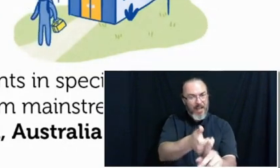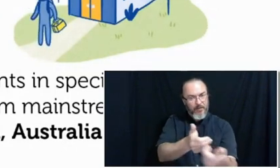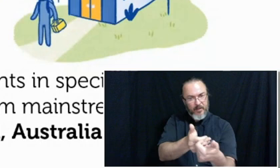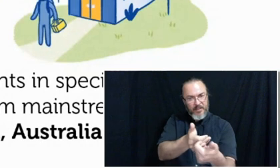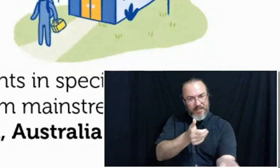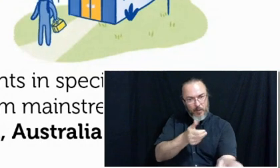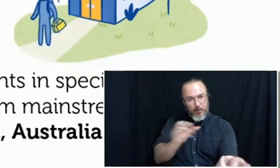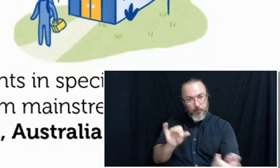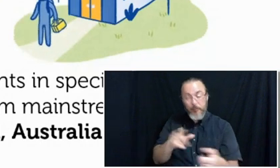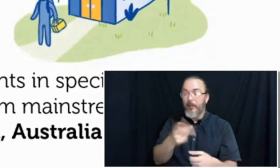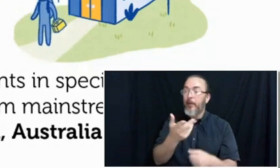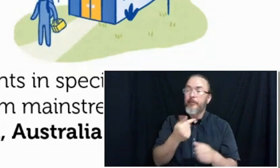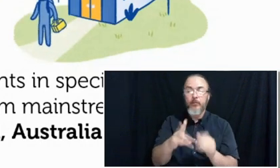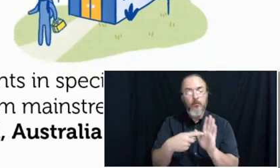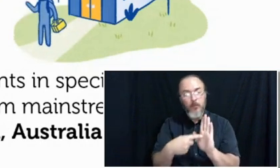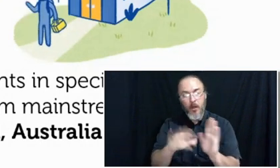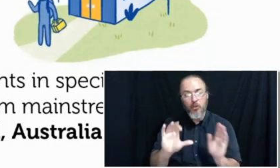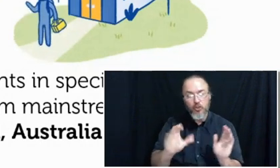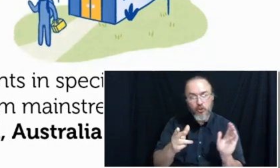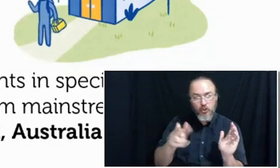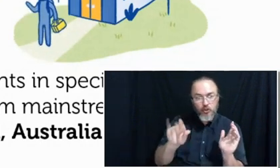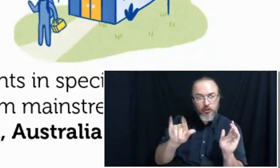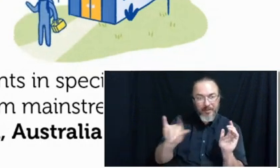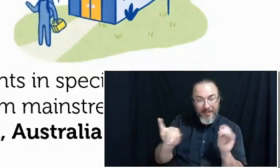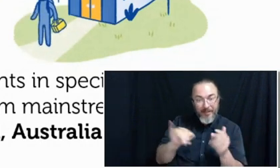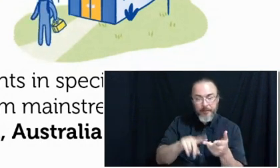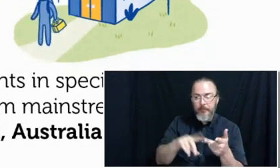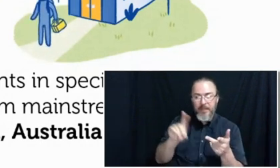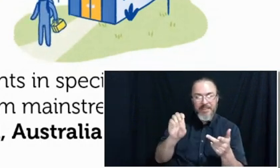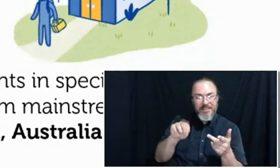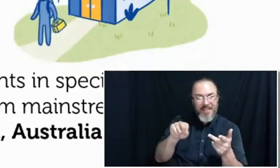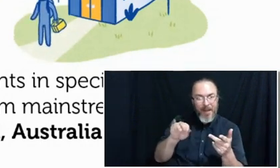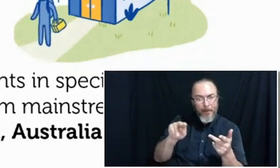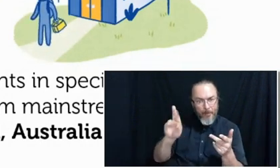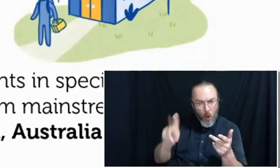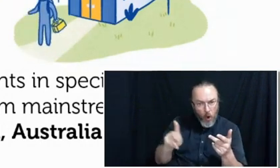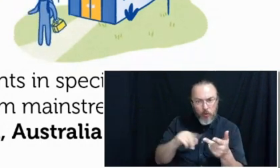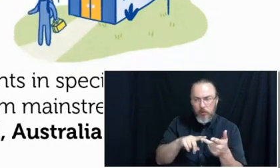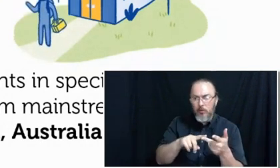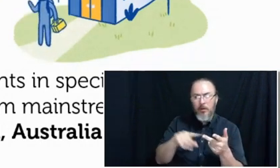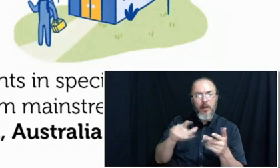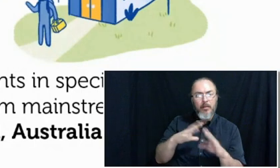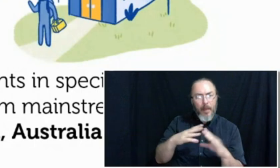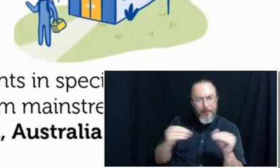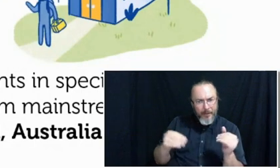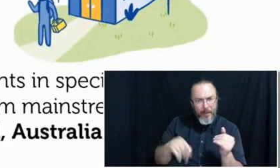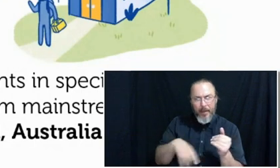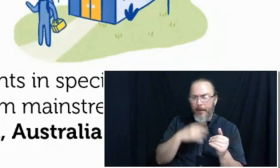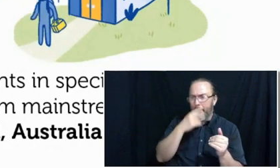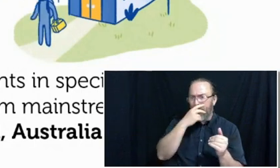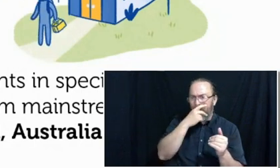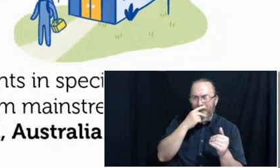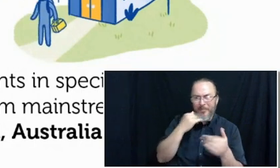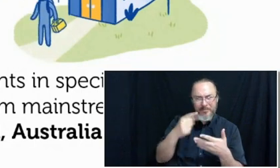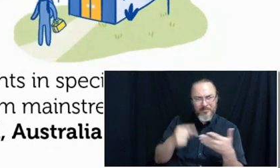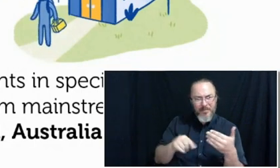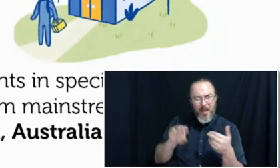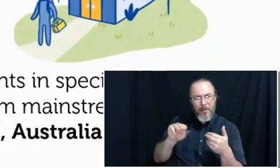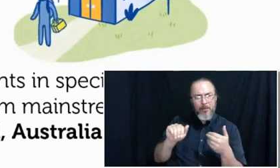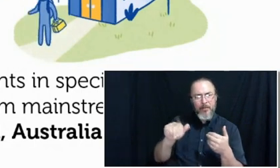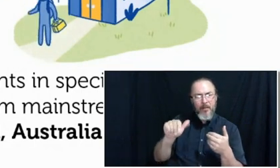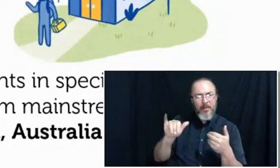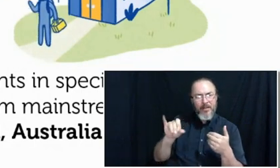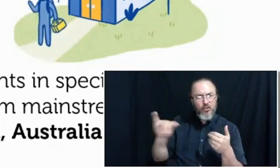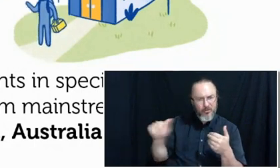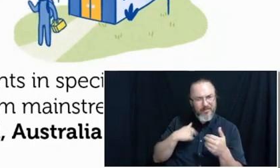la séparation. Le rapport présente plusieurs exemples. Distinction par revenu au Chili, par natif ou